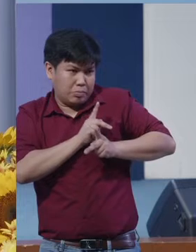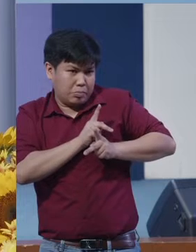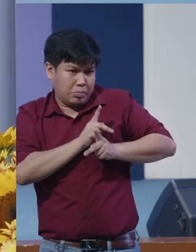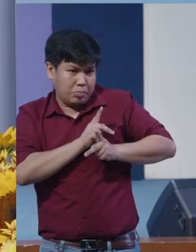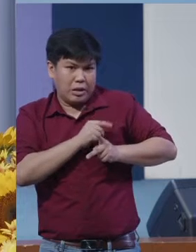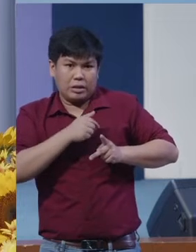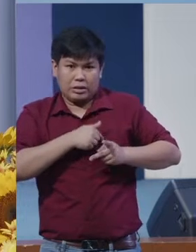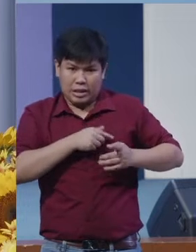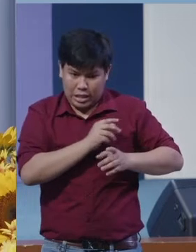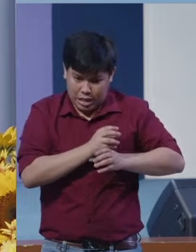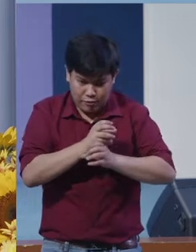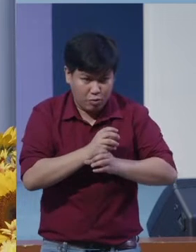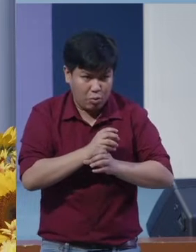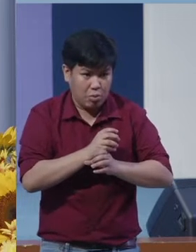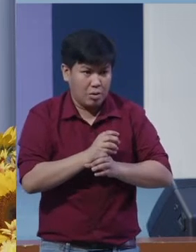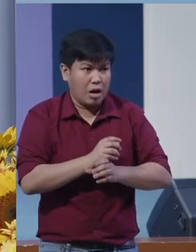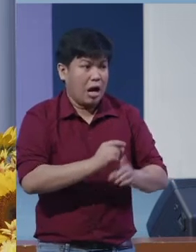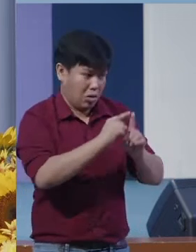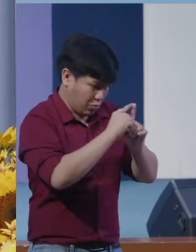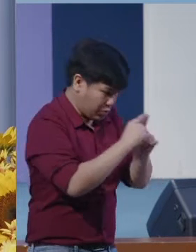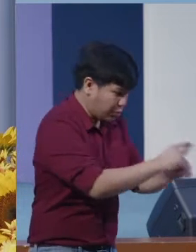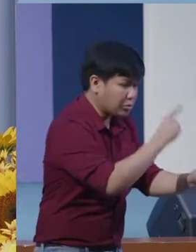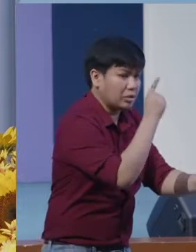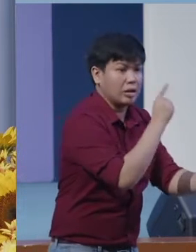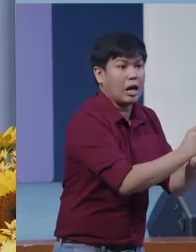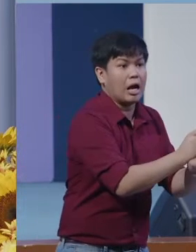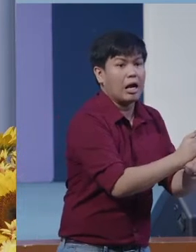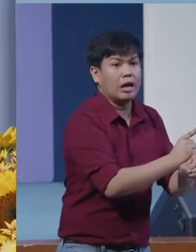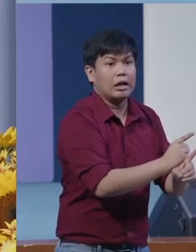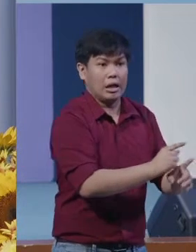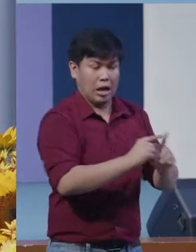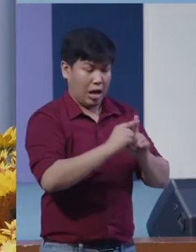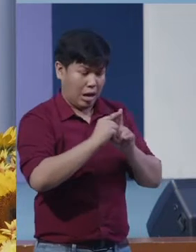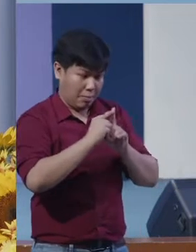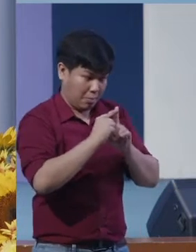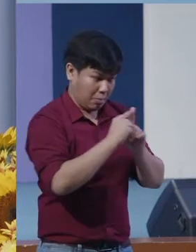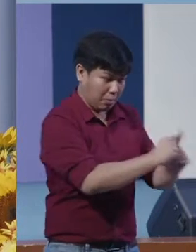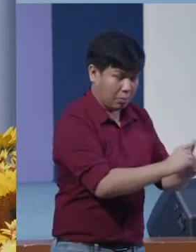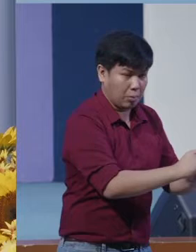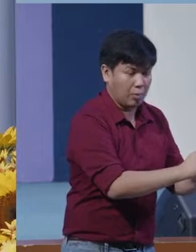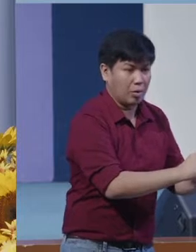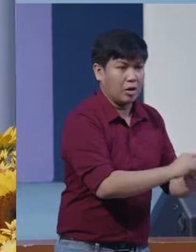Hindi pinagbabawal ang pagkukorek, ang pinagbabawal yung paninira.